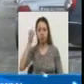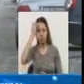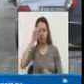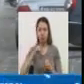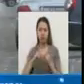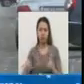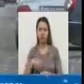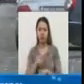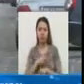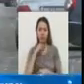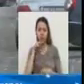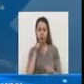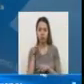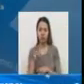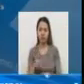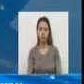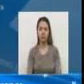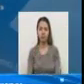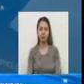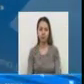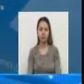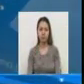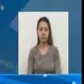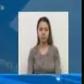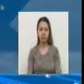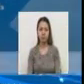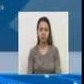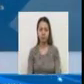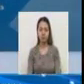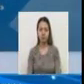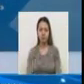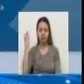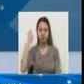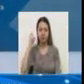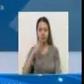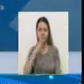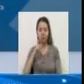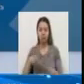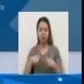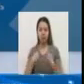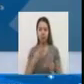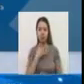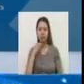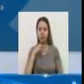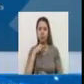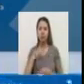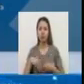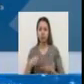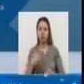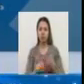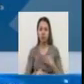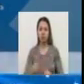арттыру тетіктері басты назарға алынады. Послание президента. Елбасы жолдауында ұстаздар қауымына көп көңіл бөлінгені